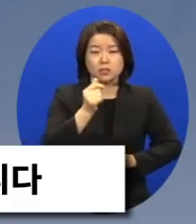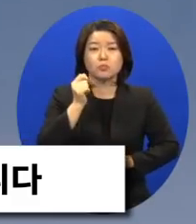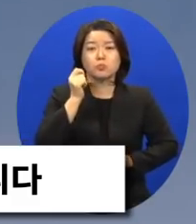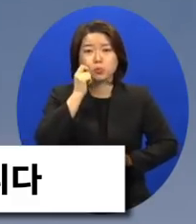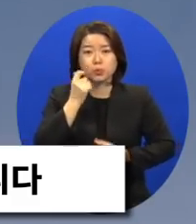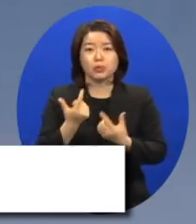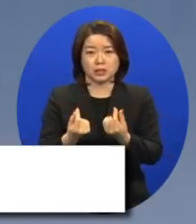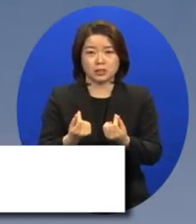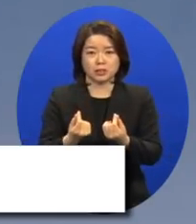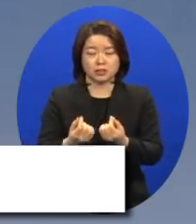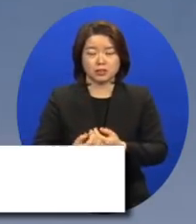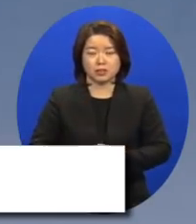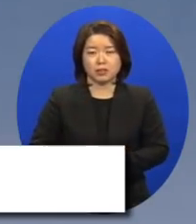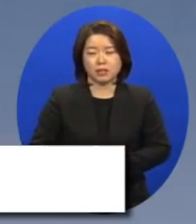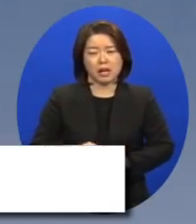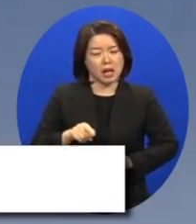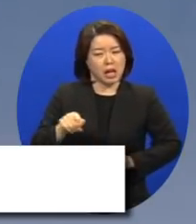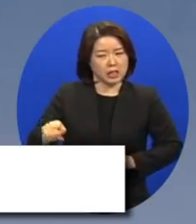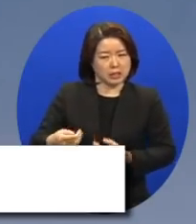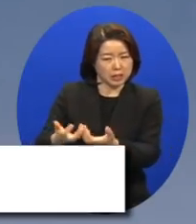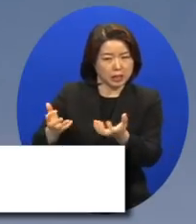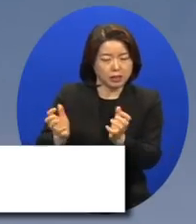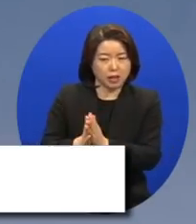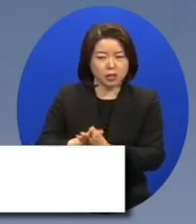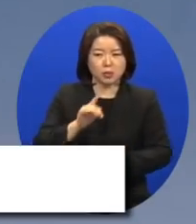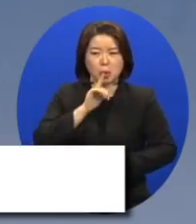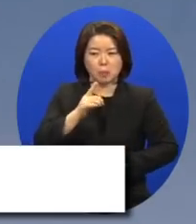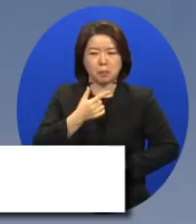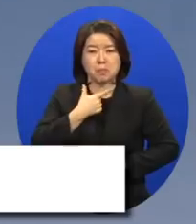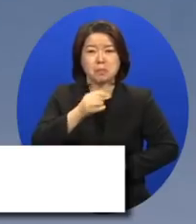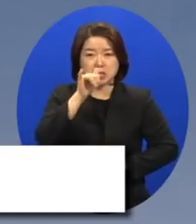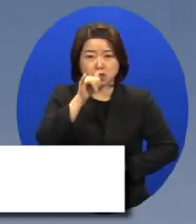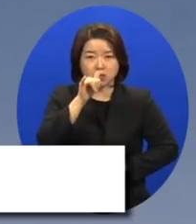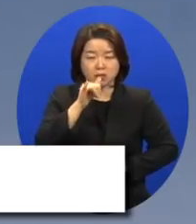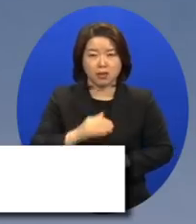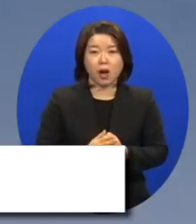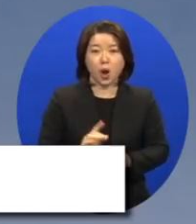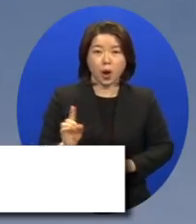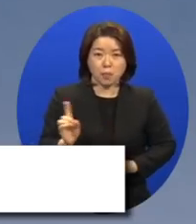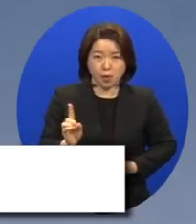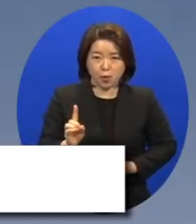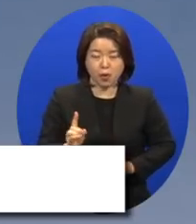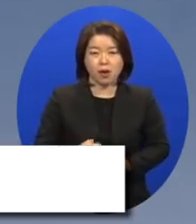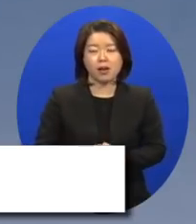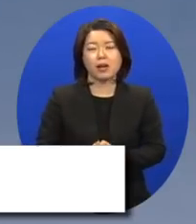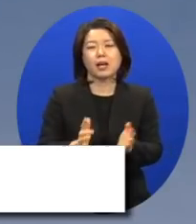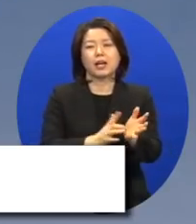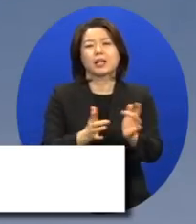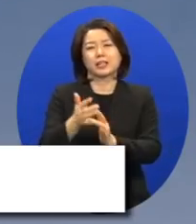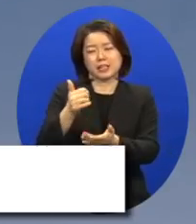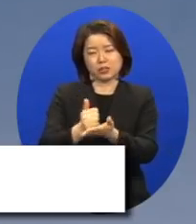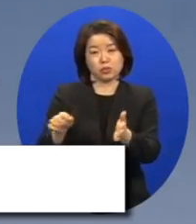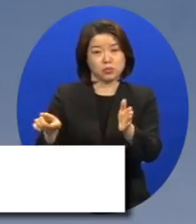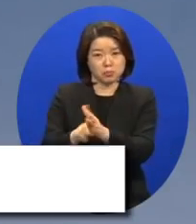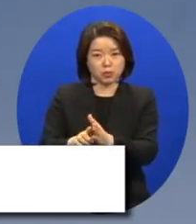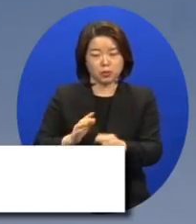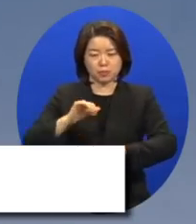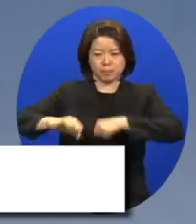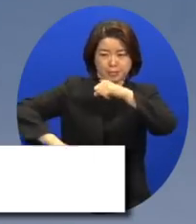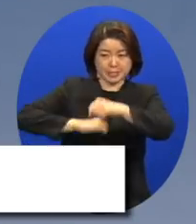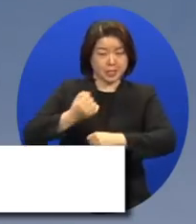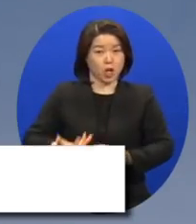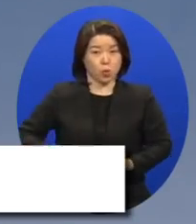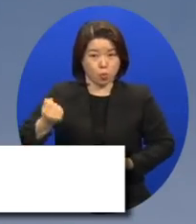겁니다 그들 나름대로의 주장이 있었습니다 그것은 예수를 믿고 자유함을